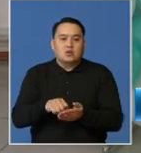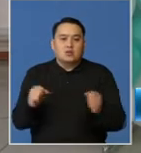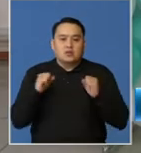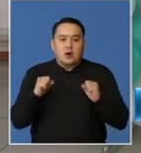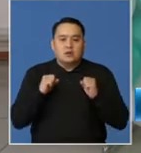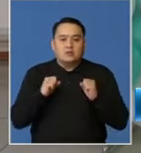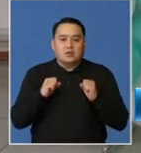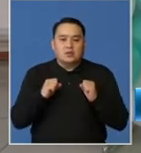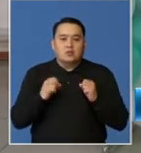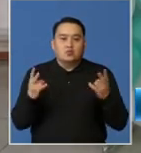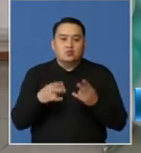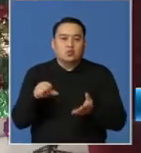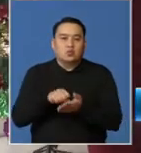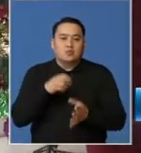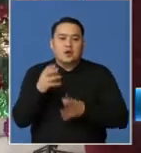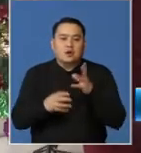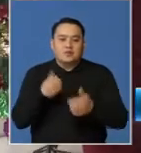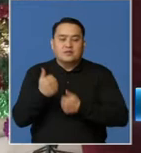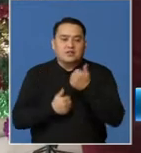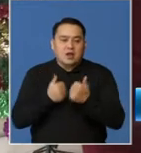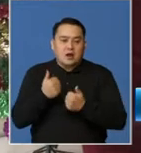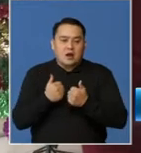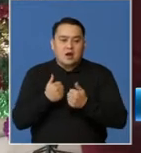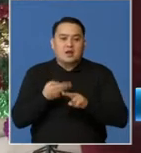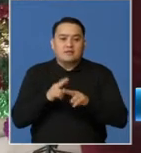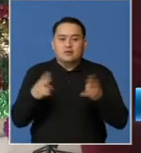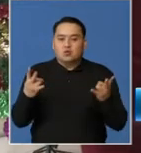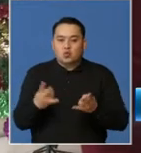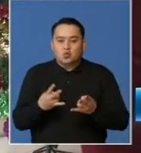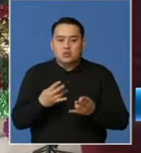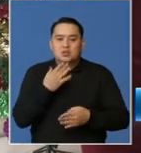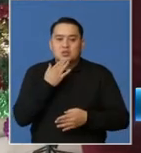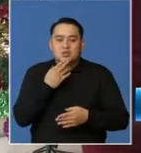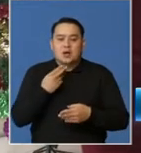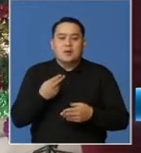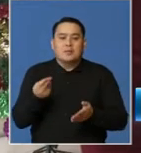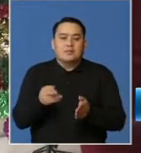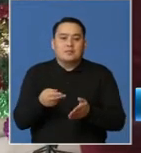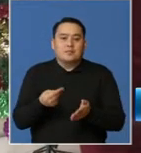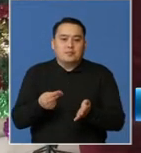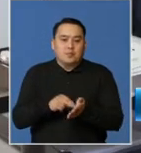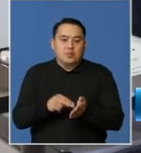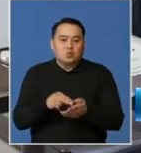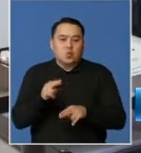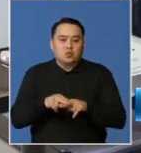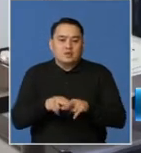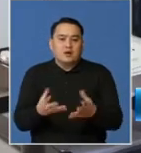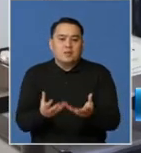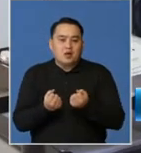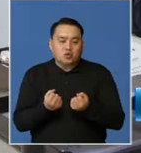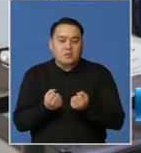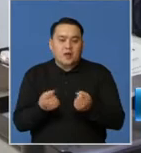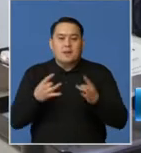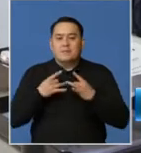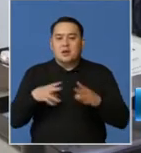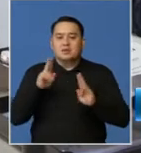спортсмен, мне скоро придется участвовать на международных соревнованиях. А для этого необходим загранпаспорт. Здесь я его и планирую получить. В рамках празднования